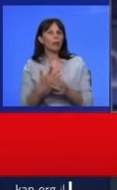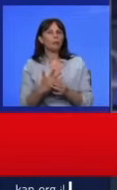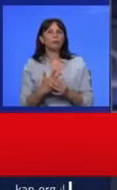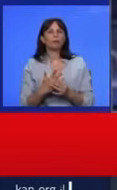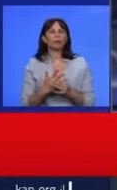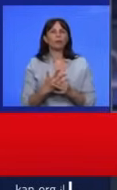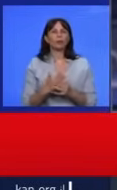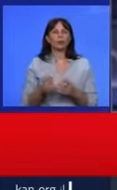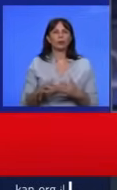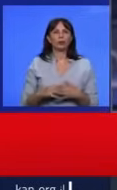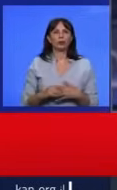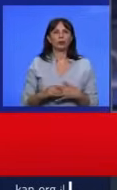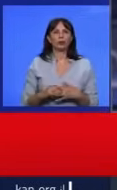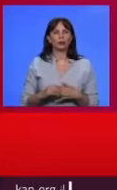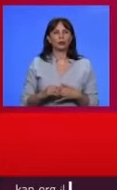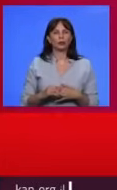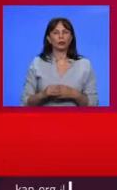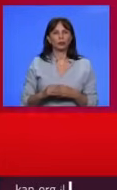הכניסה ל...